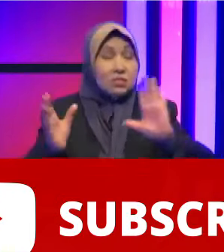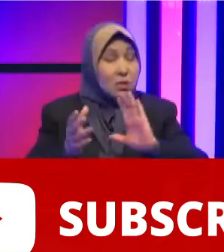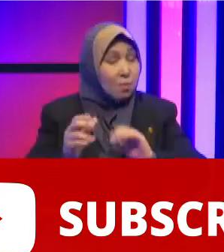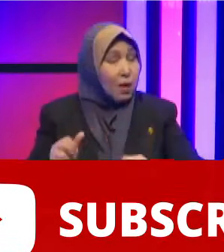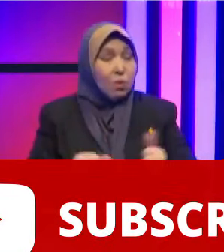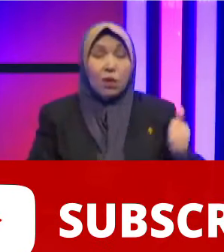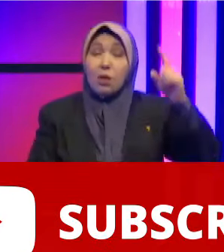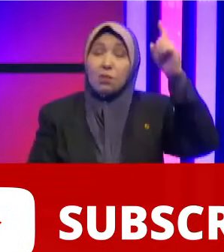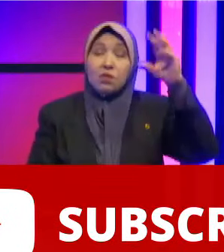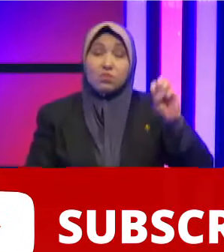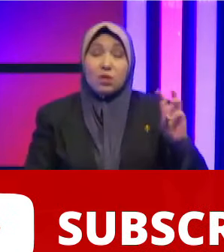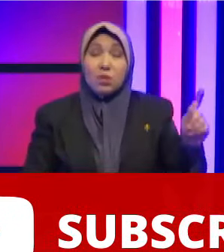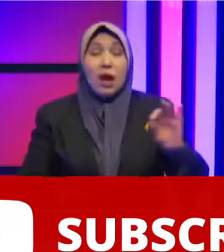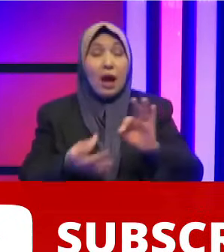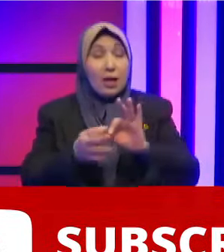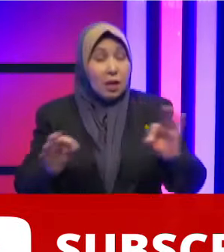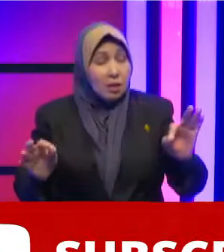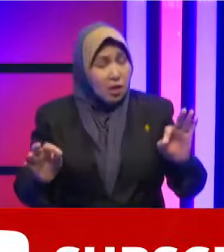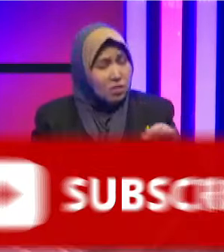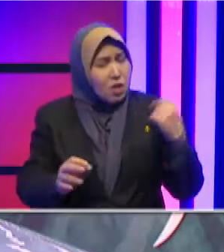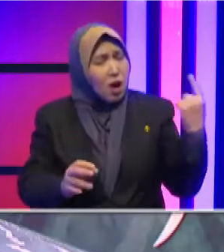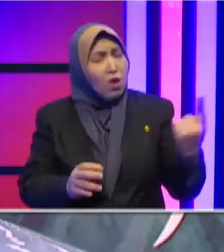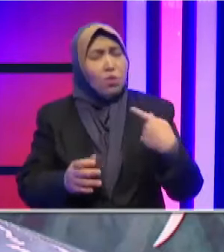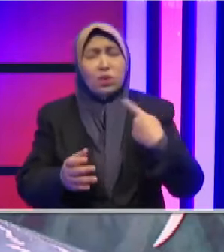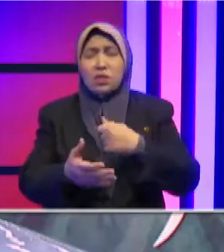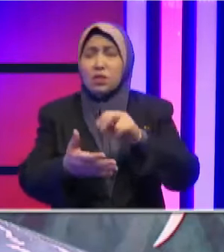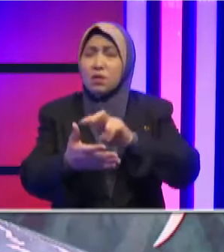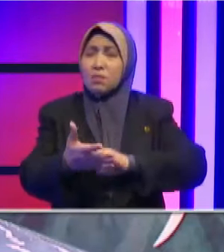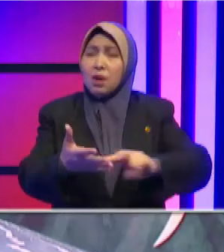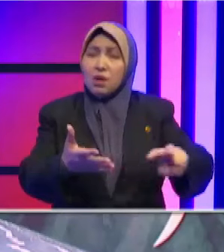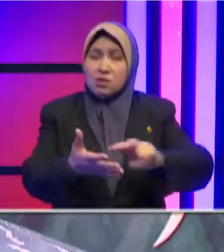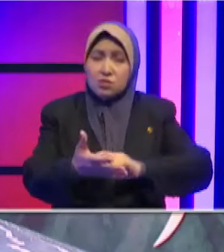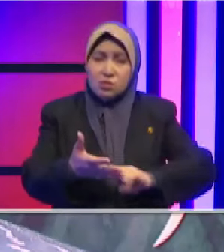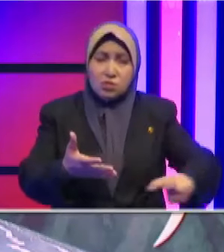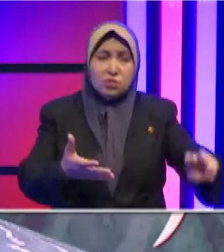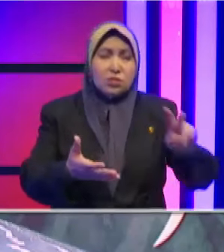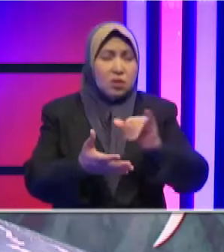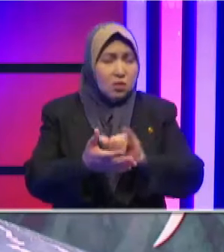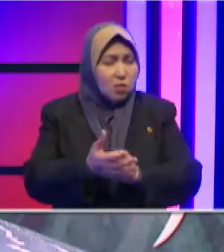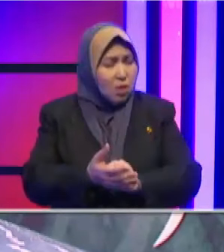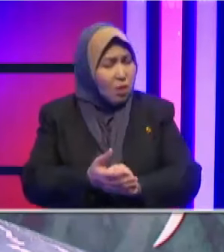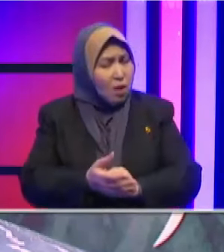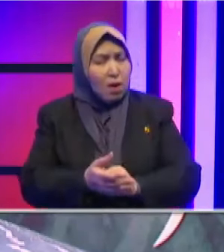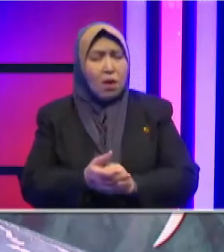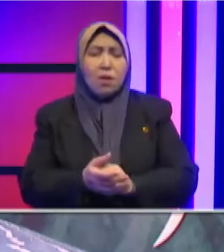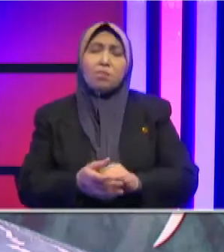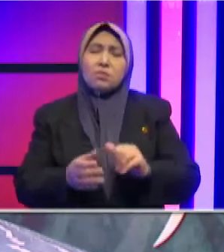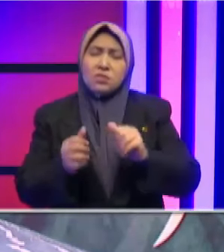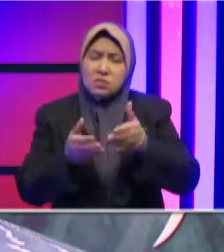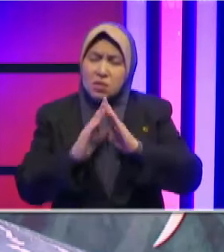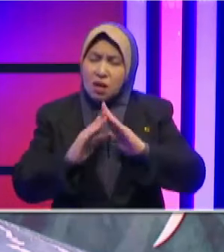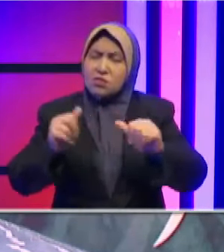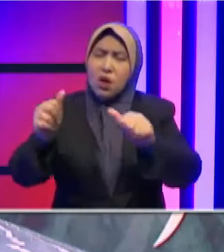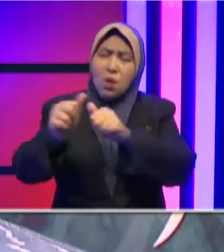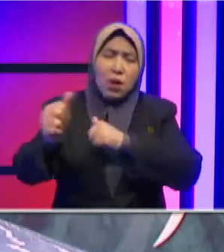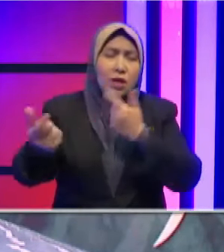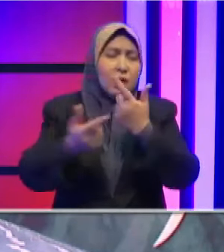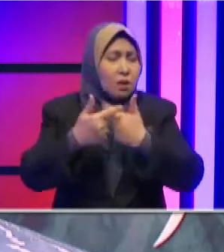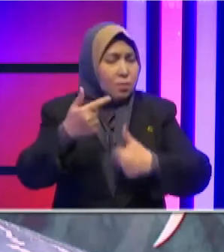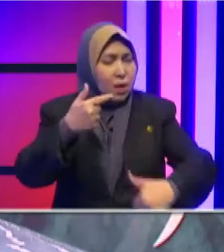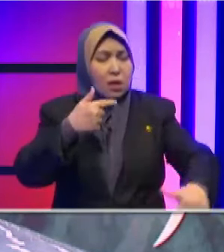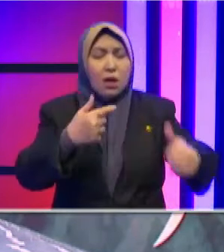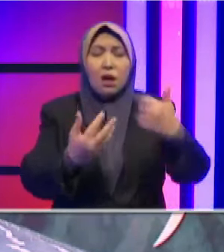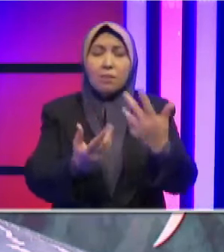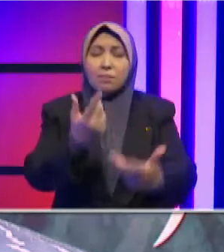subhanahuwata'ala ayat yang selalu kita bacek itu berdoa banyak Atina Fiddunya Hasanah wafil akhiroti hasanatan wa qina Adza Bannar